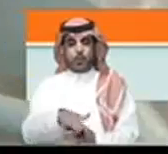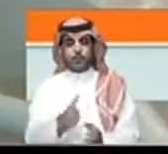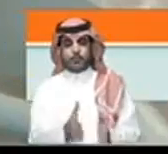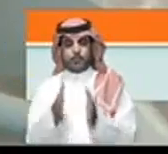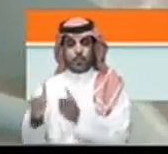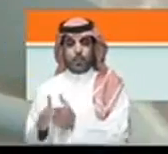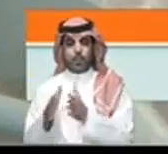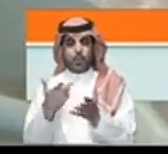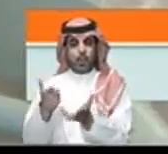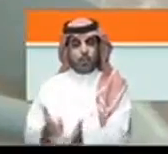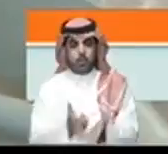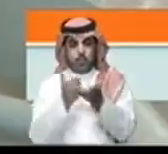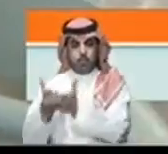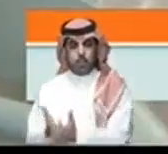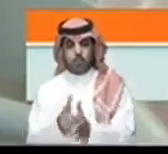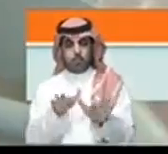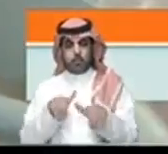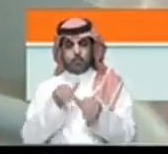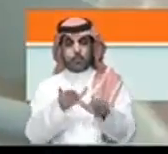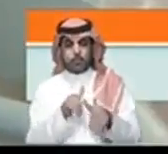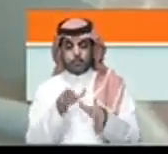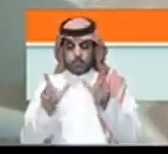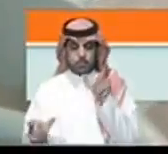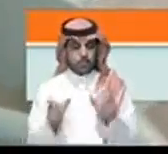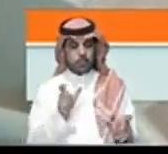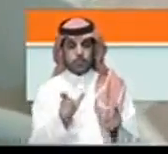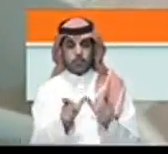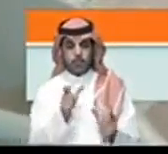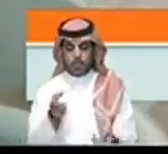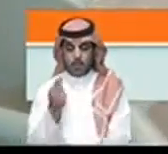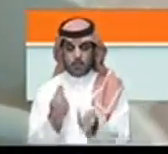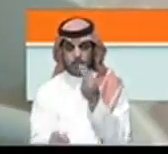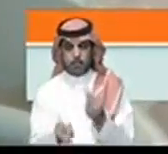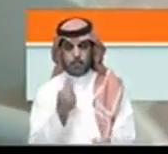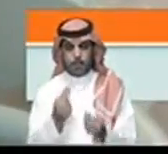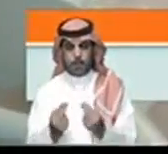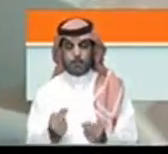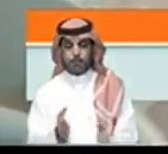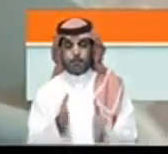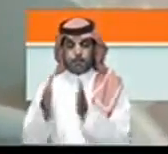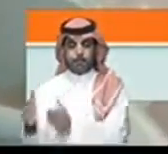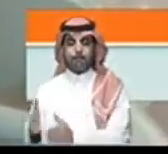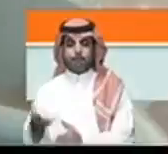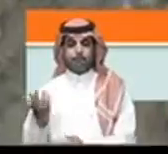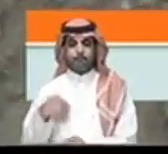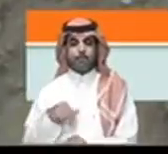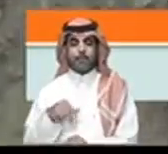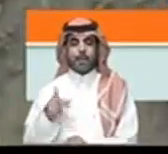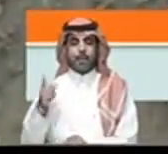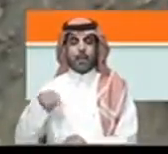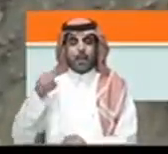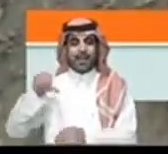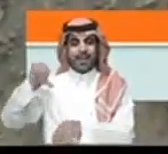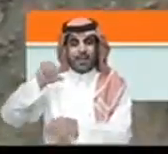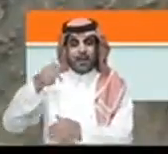وافراد الانقاذ الى موقع الحادث لانتشال الاشخاص من تحت الانقاض وتشهد مدينه بني التي يوجد بها